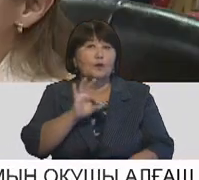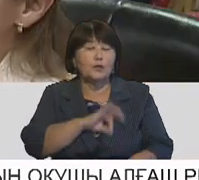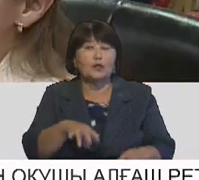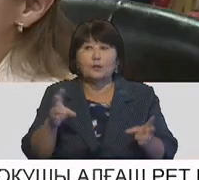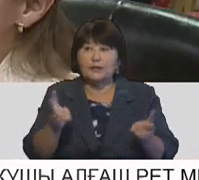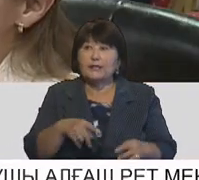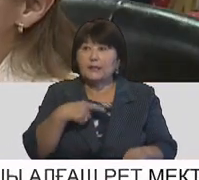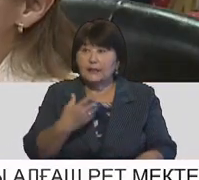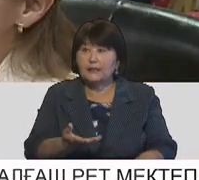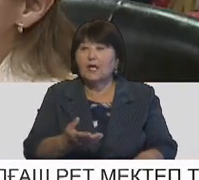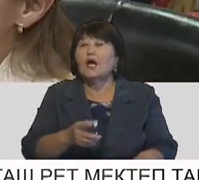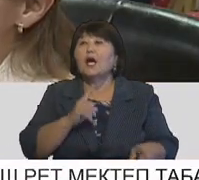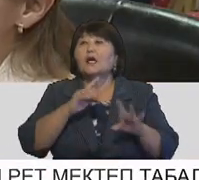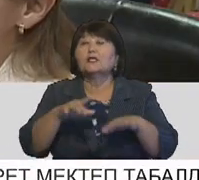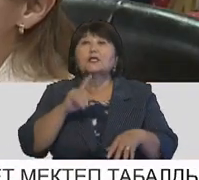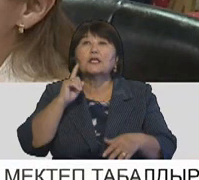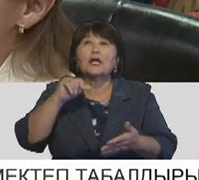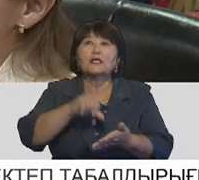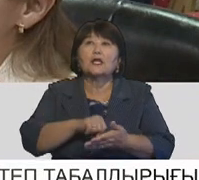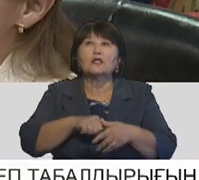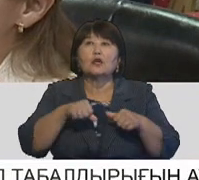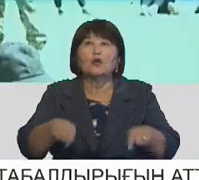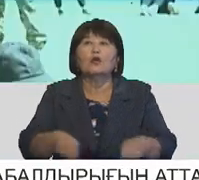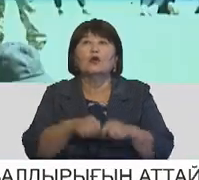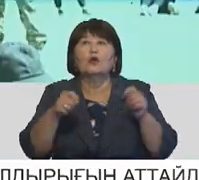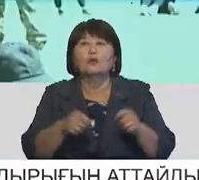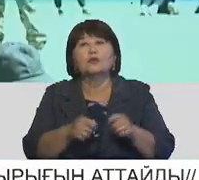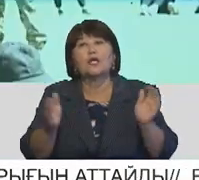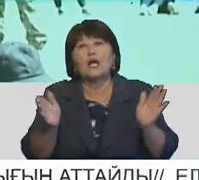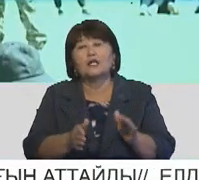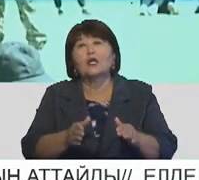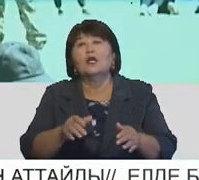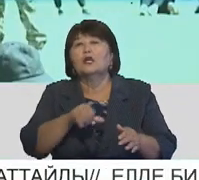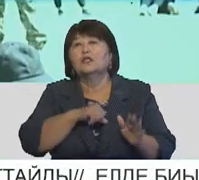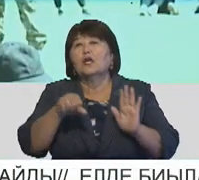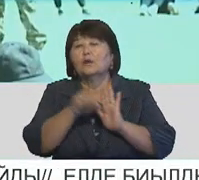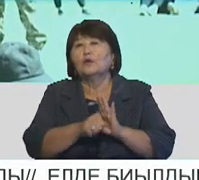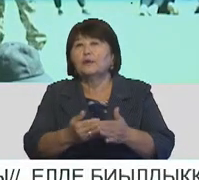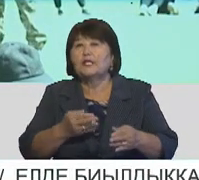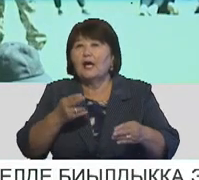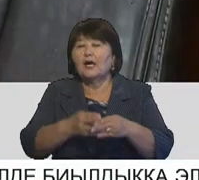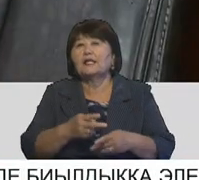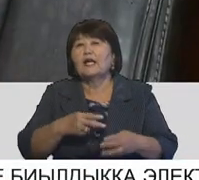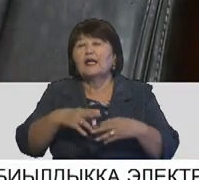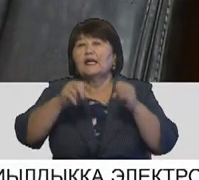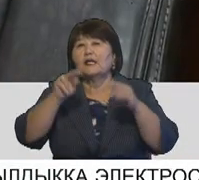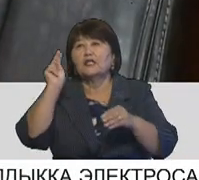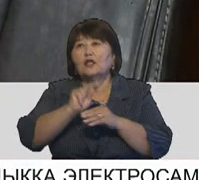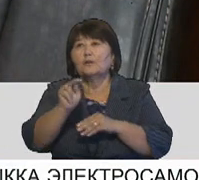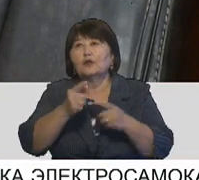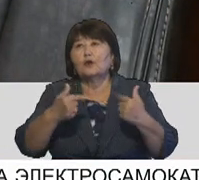керек та? Жиында жастар арасындағы құқық бұзушылықты азайту, суицидтің алдын алу, кәсіптік білім беру